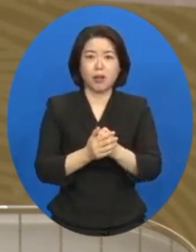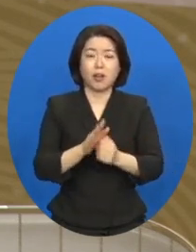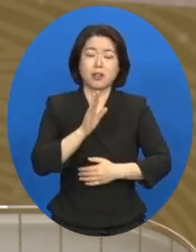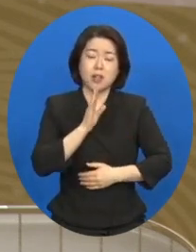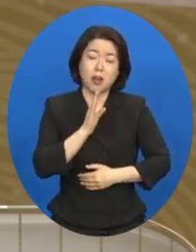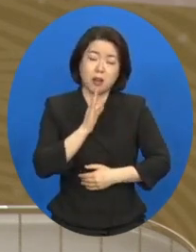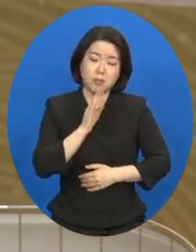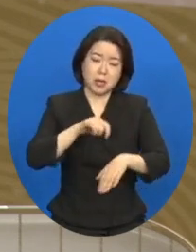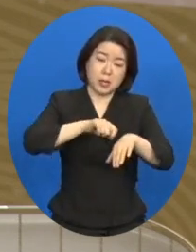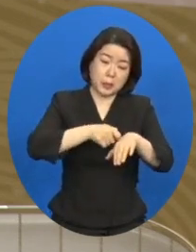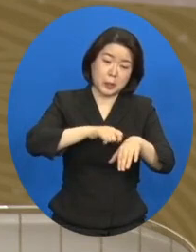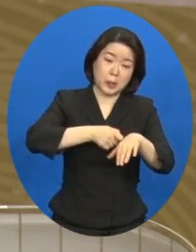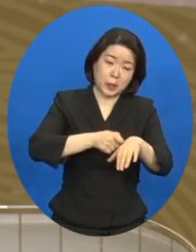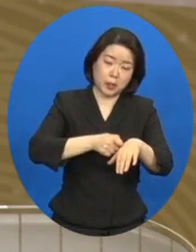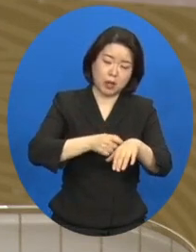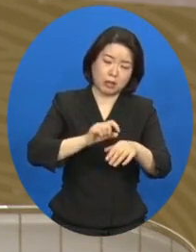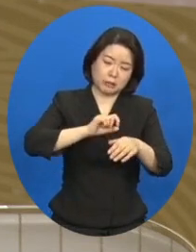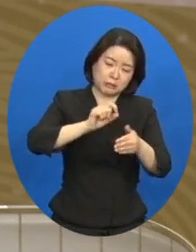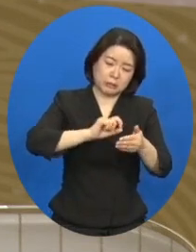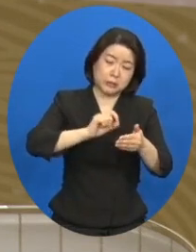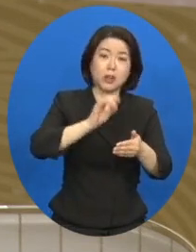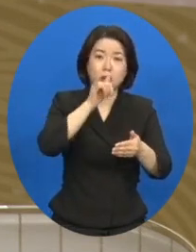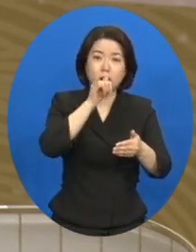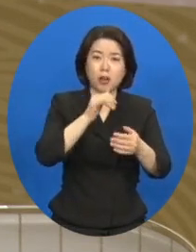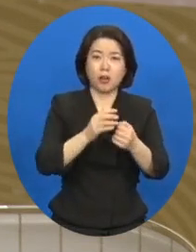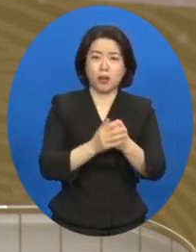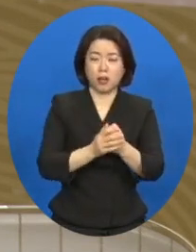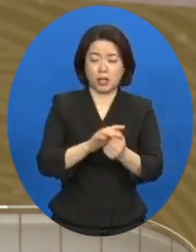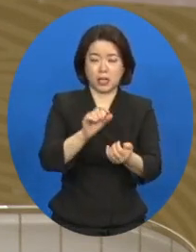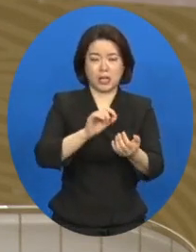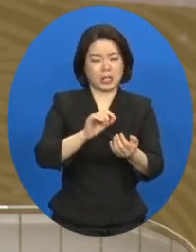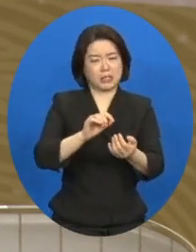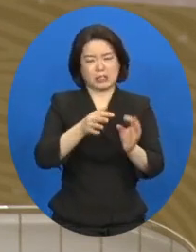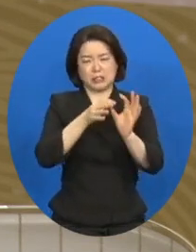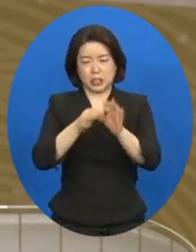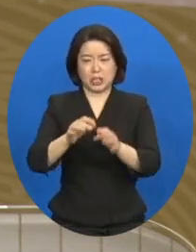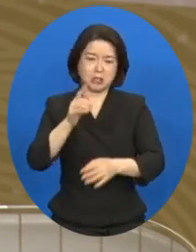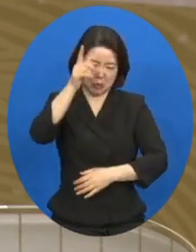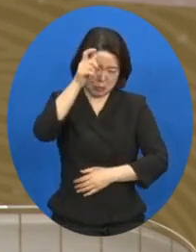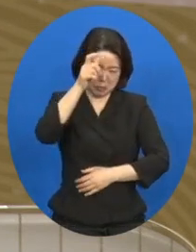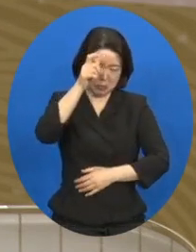정말 억지로 쓰시더라고요. 안 쓰시는 분들도 많고.